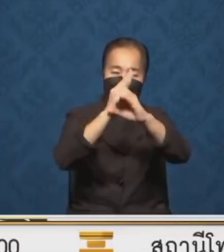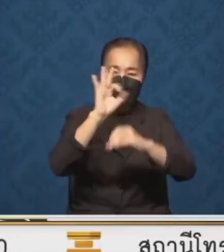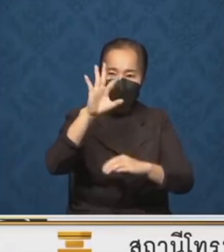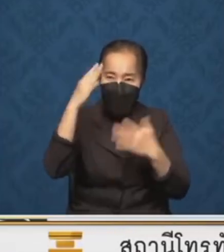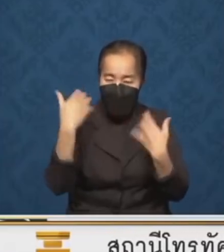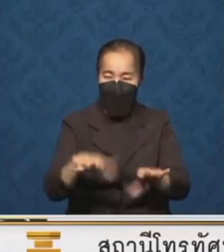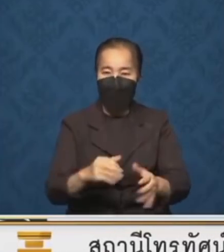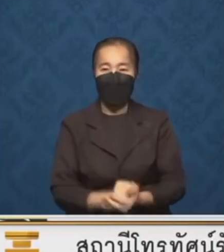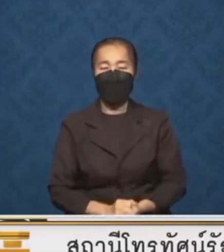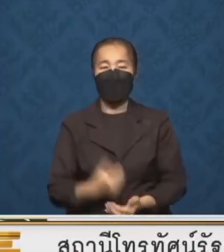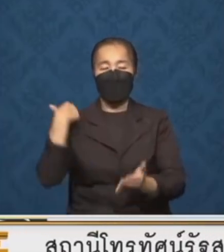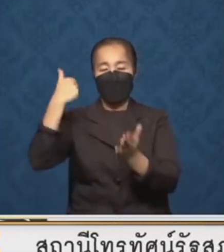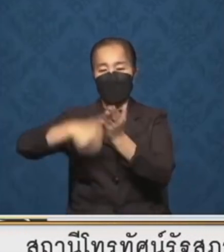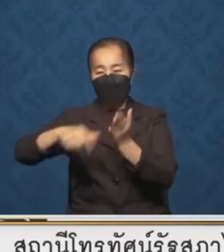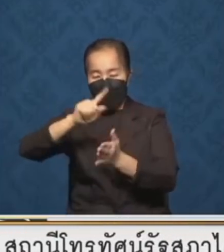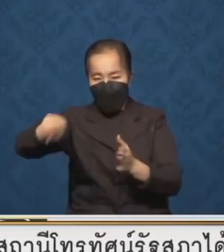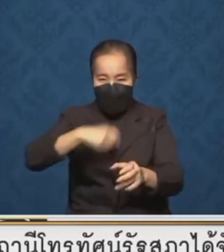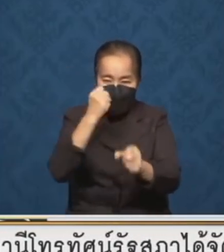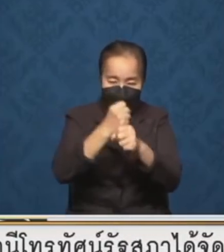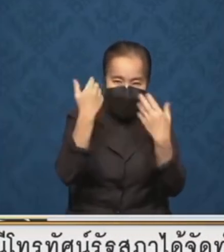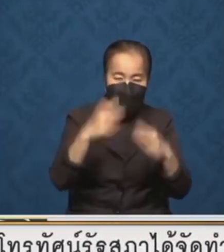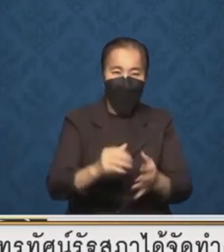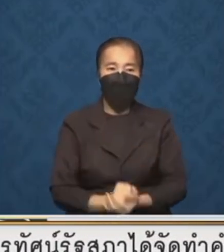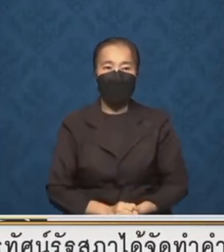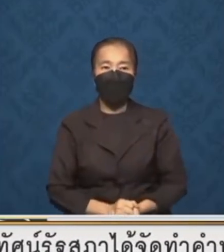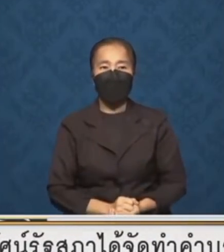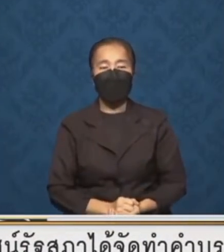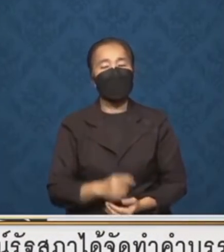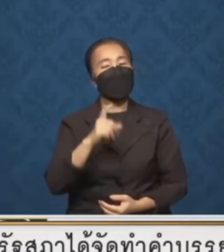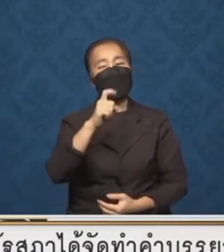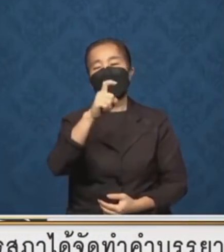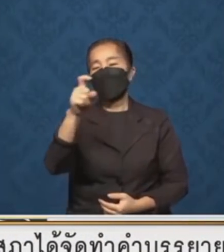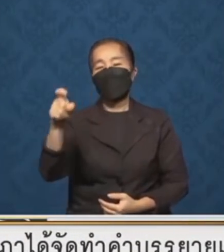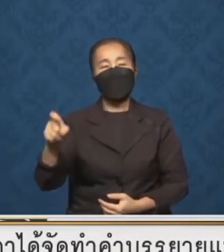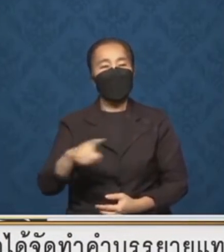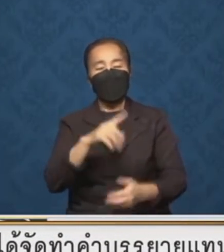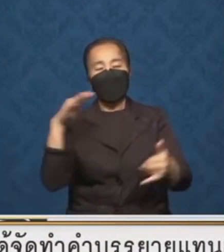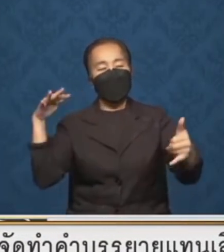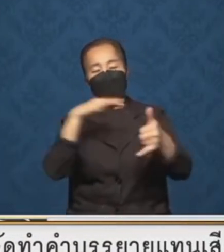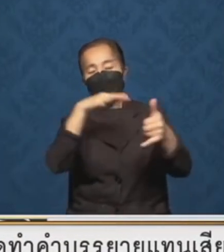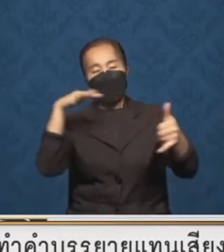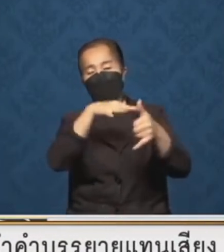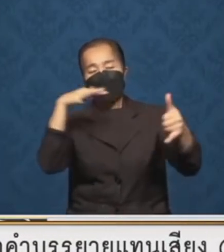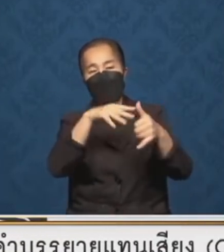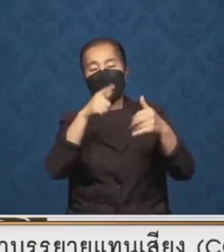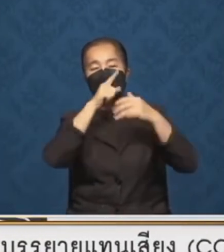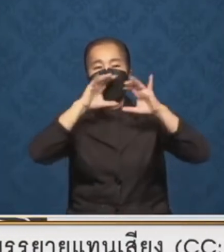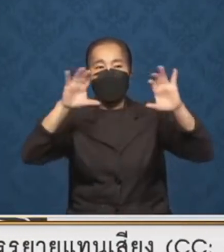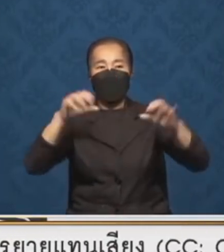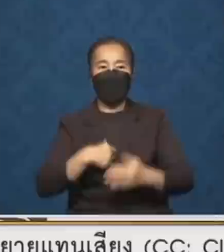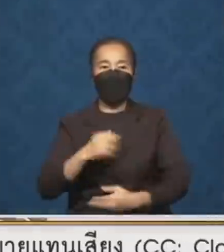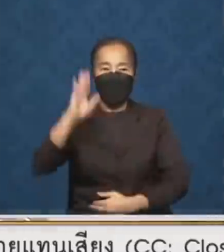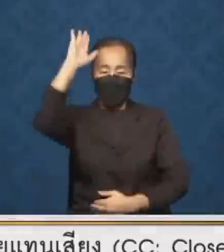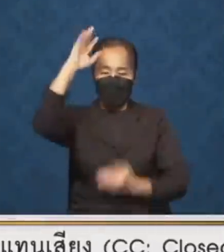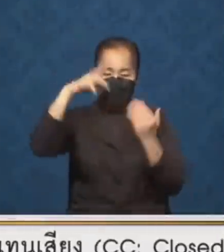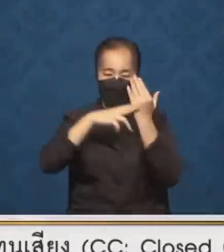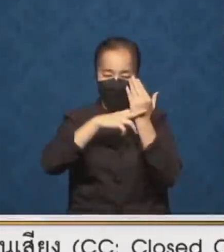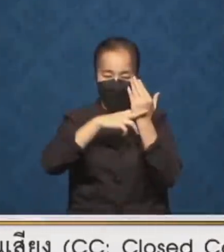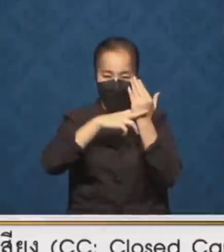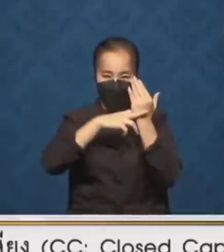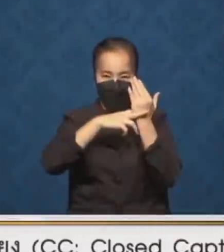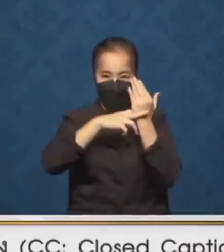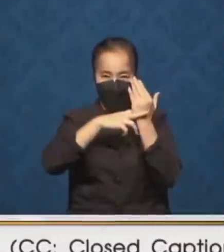นไปทำ IO ก็แล้วก็ยังหยุดกระแสต่อต้านรัฐบาล ขออนุญาตครับท่านประธานครับ ขออนุญาตประท้วงครับ